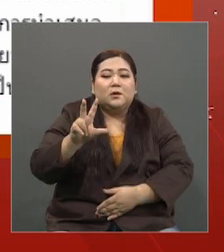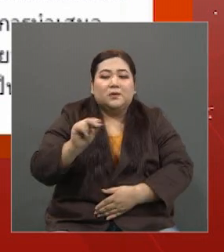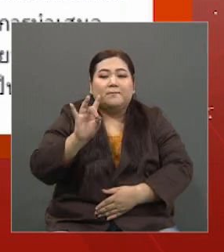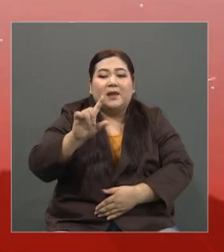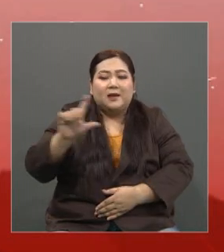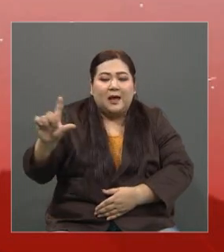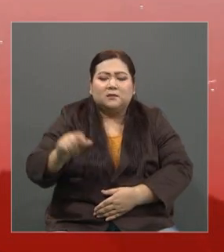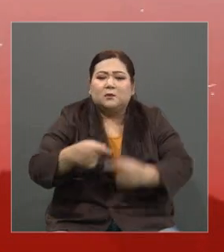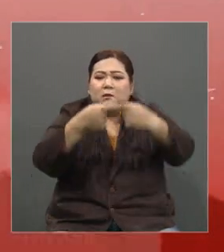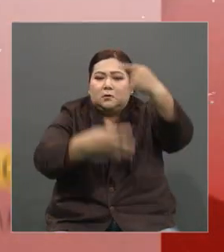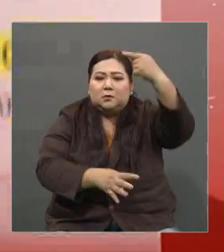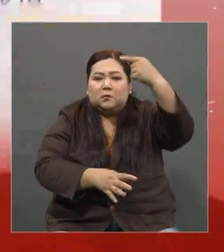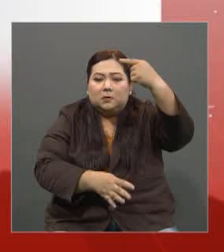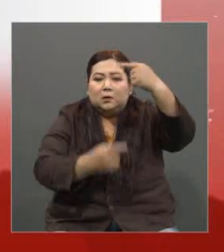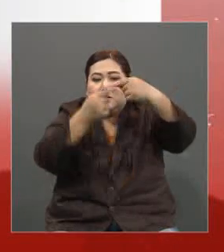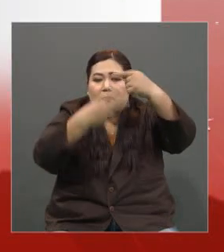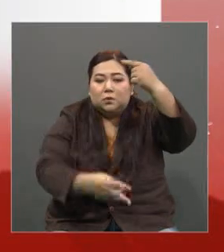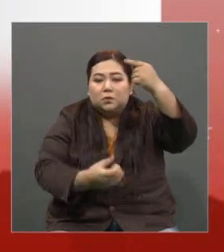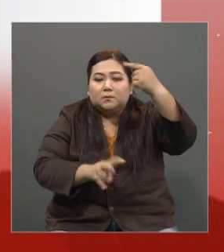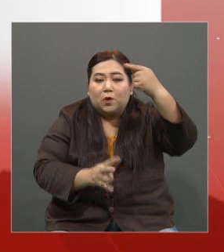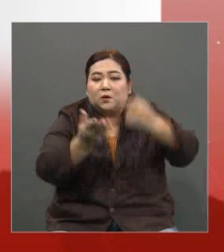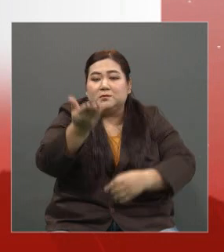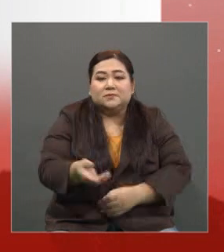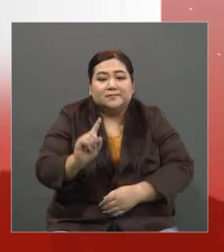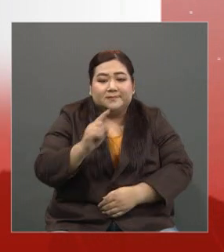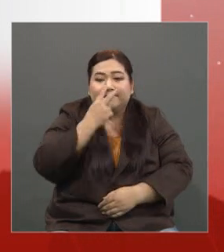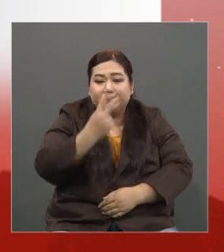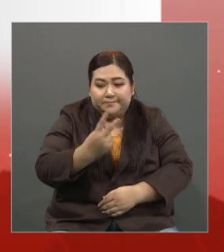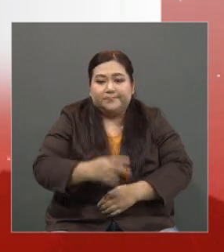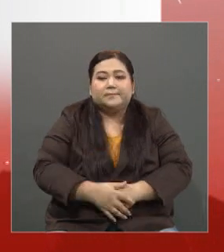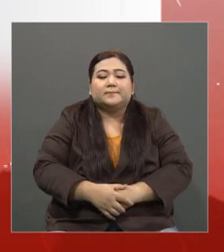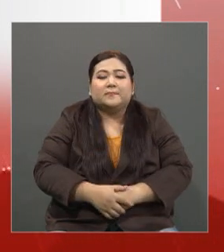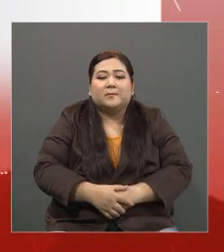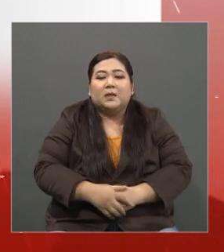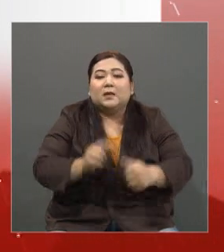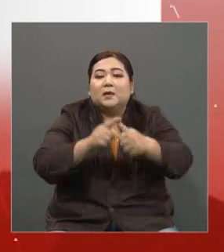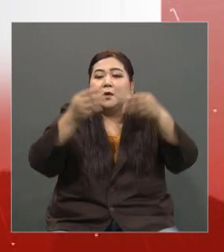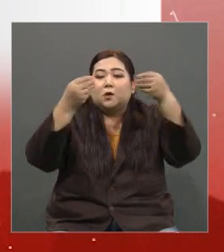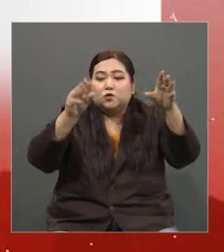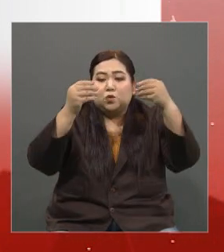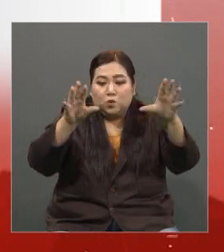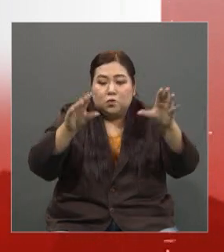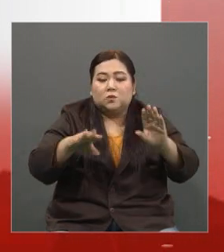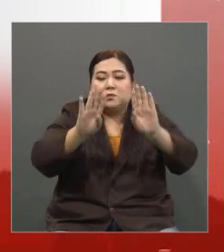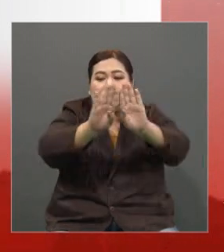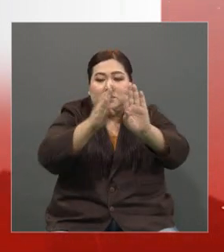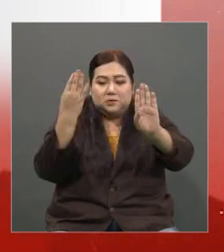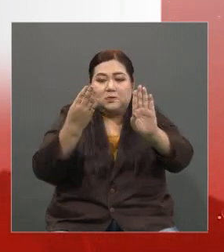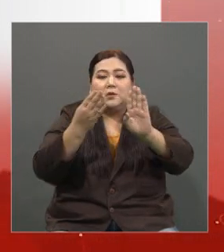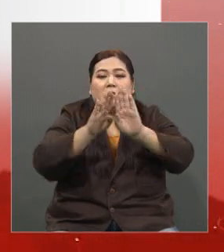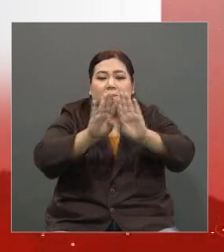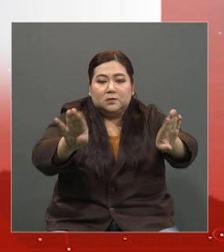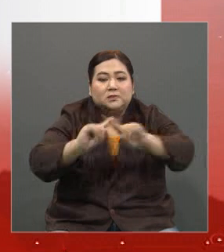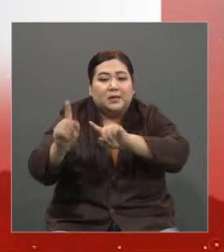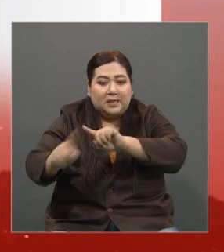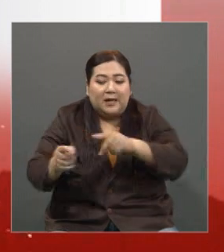การมีอะไรบ้าง จาก 138 ล้านบาทนะครับเป็นการเปลี่ยนกระจกหนาต่หองทำงาน ชน 2ตึก ไยู่ฟ้